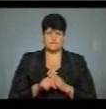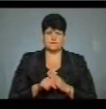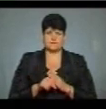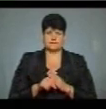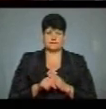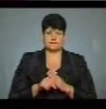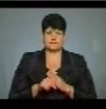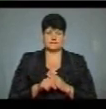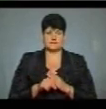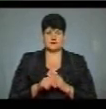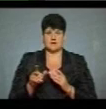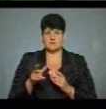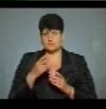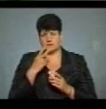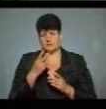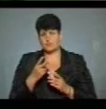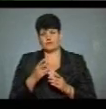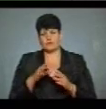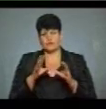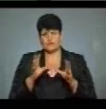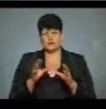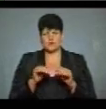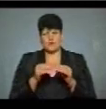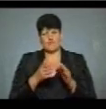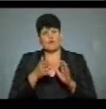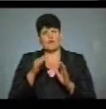Ну, трапіровка, відповідний фон,